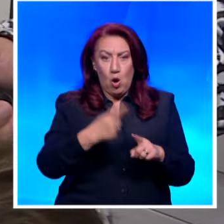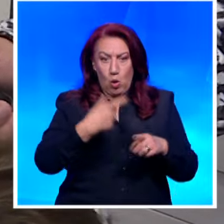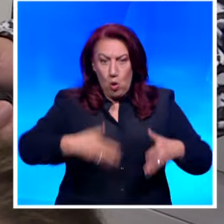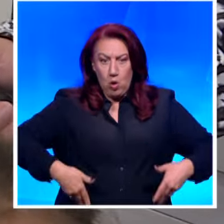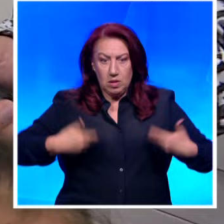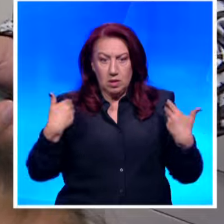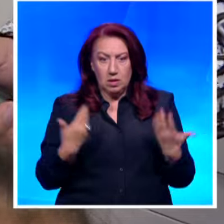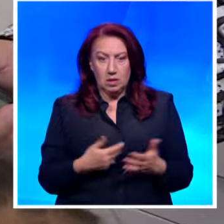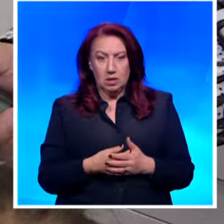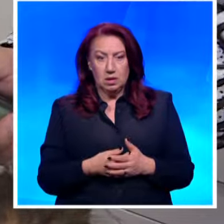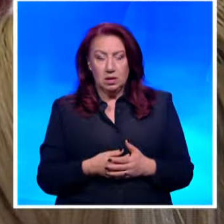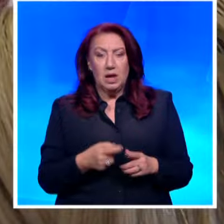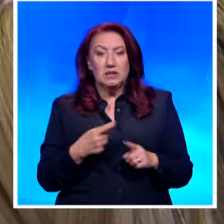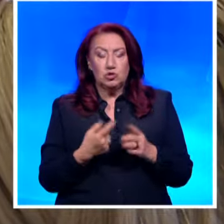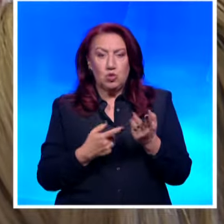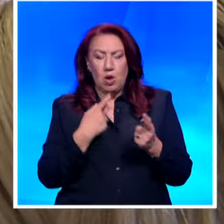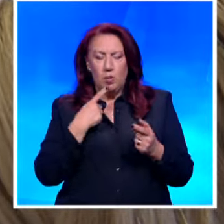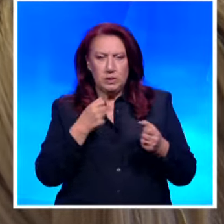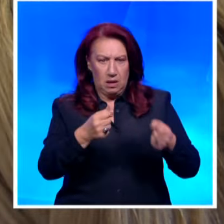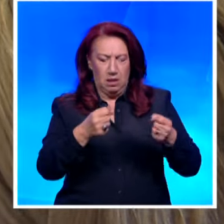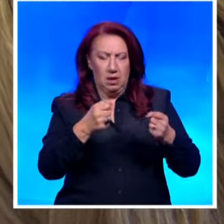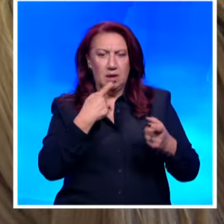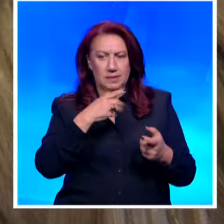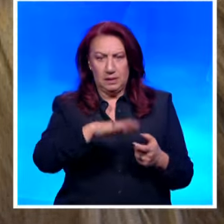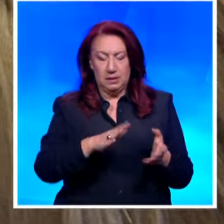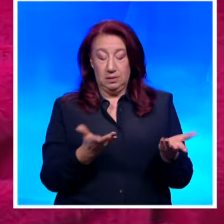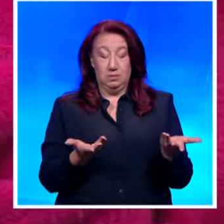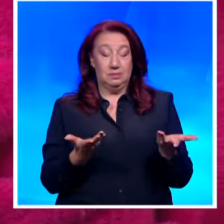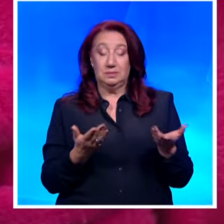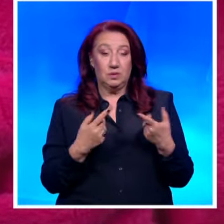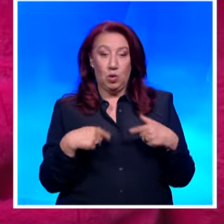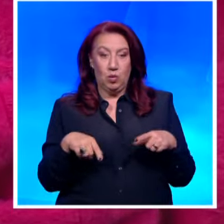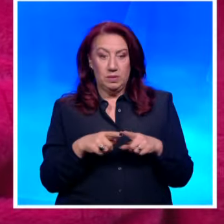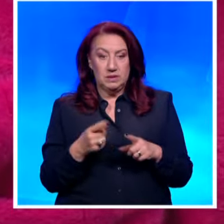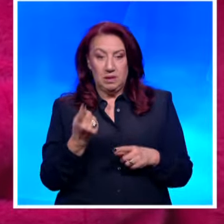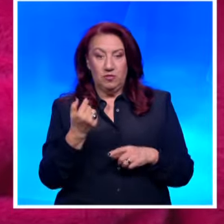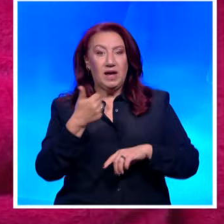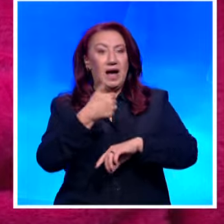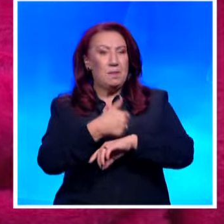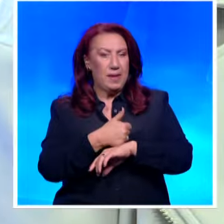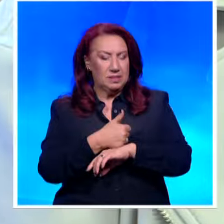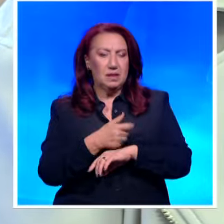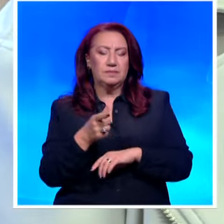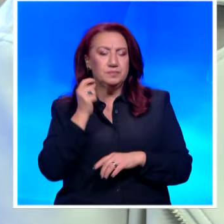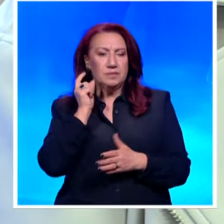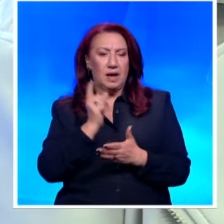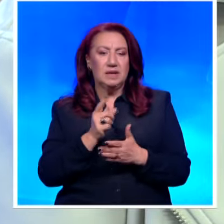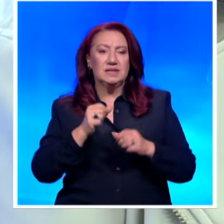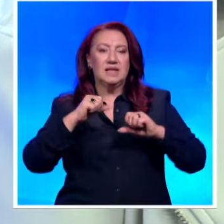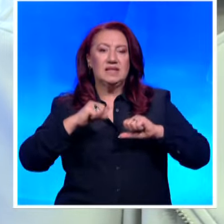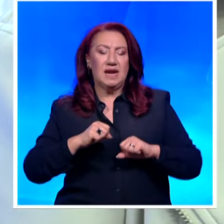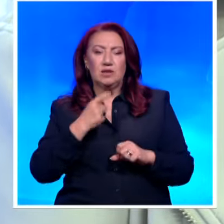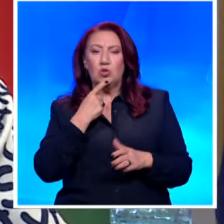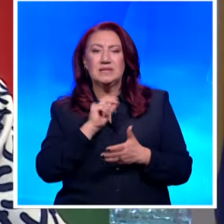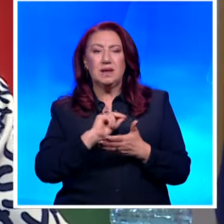няколко пъти е дръпната е така силно. Комисия, свикана от кмета на Велинград, наказа директорката с забележка и я задължи да уволни